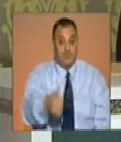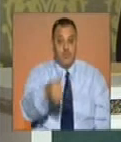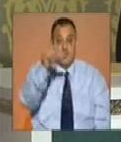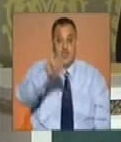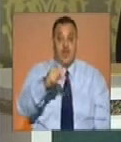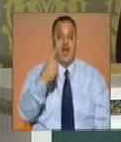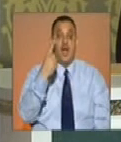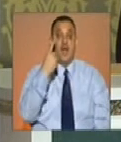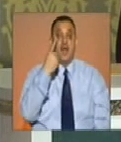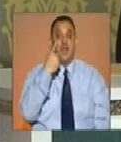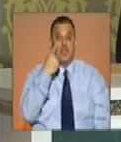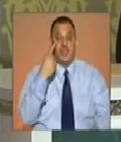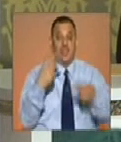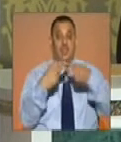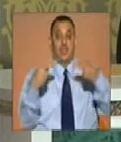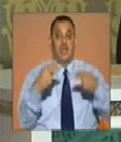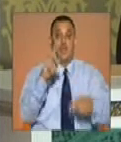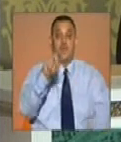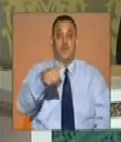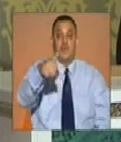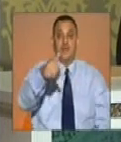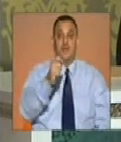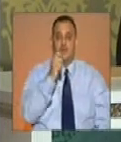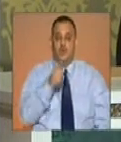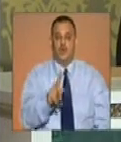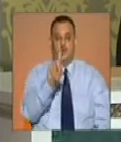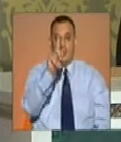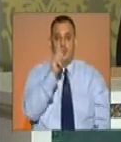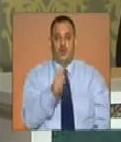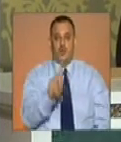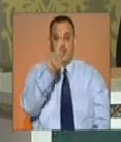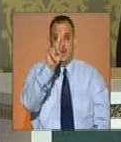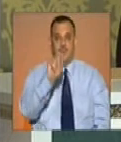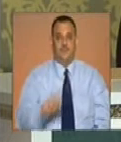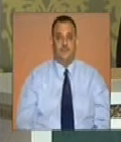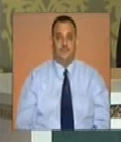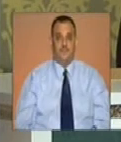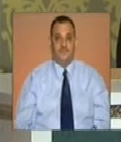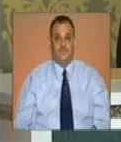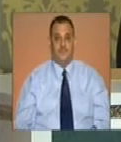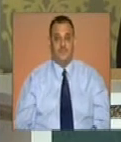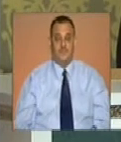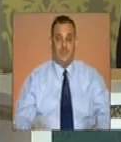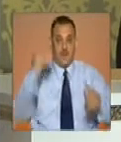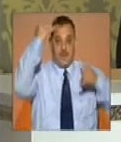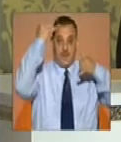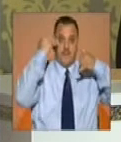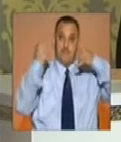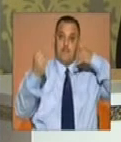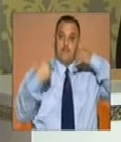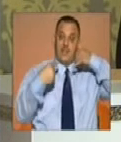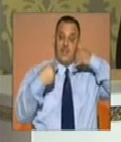يكونوا يعني يوم يكونوا 6 يعني ويوم أبشر. واضح السؤال أبشر أجاوبك إن شاء الله. الأخت ميثة من السويد